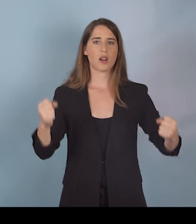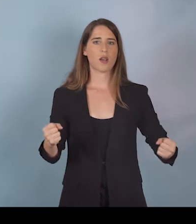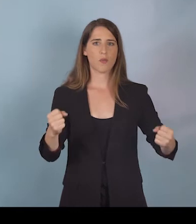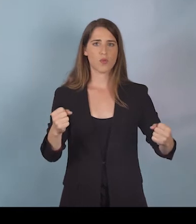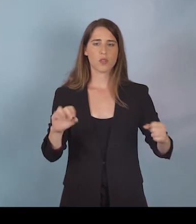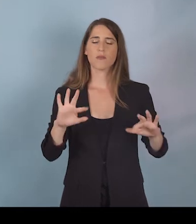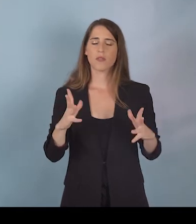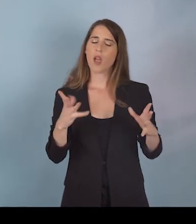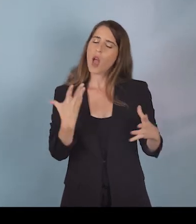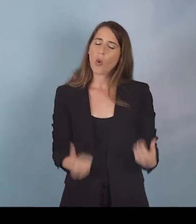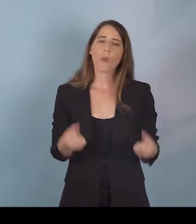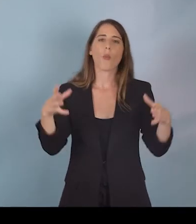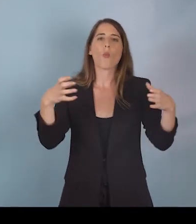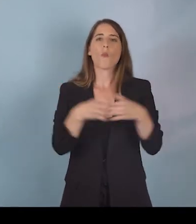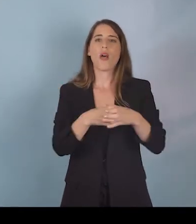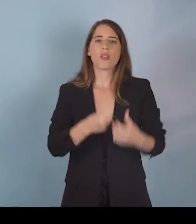οι ομάδες ενδυνάμωσης,